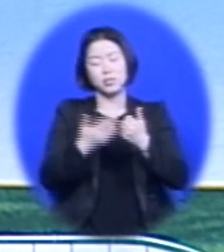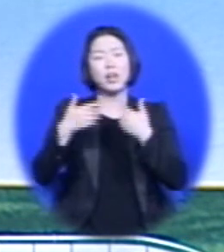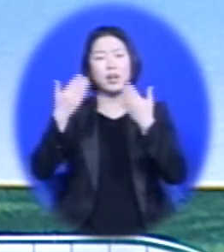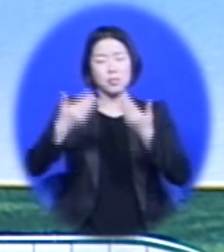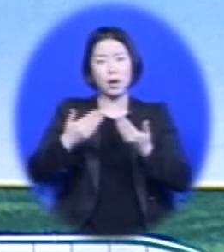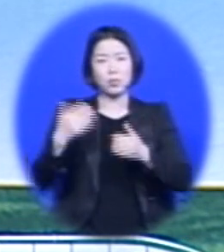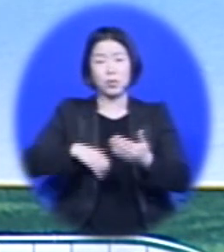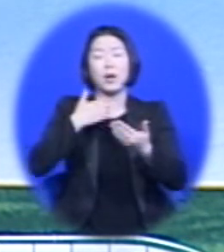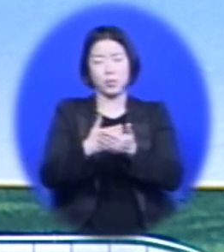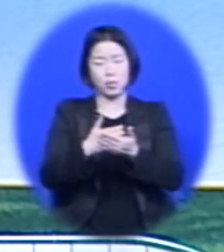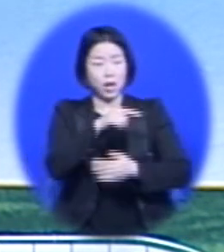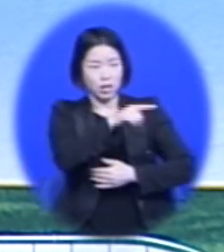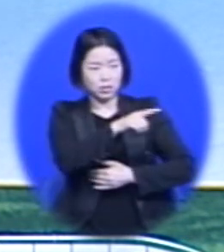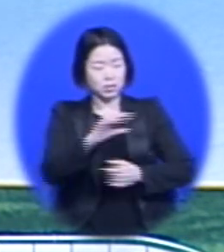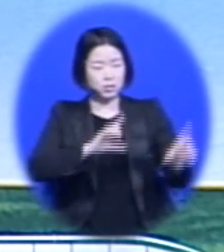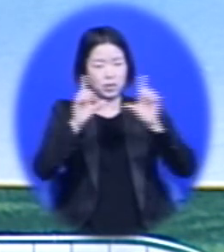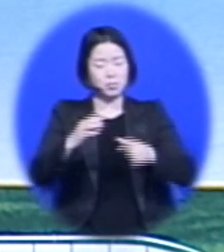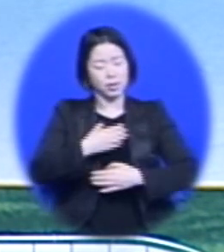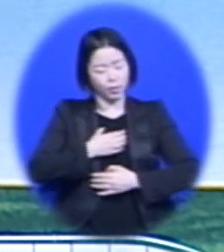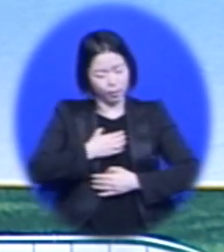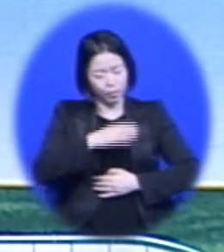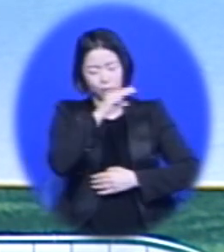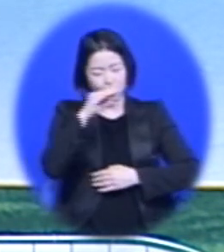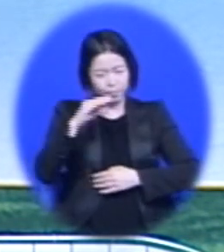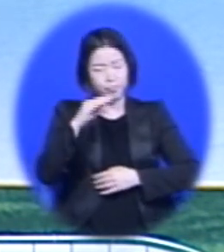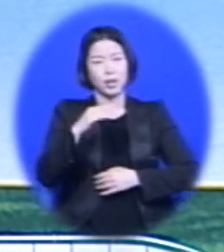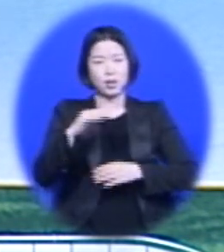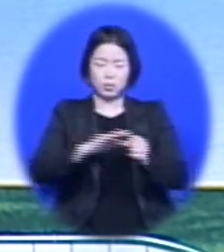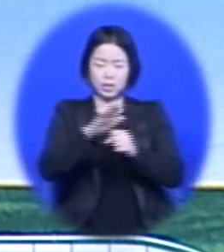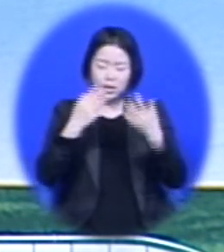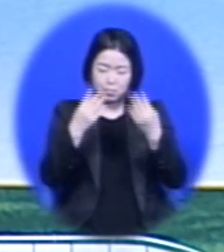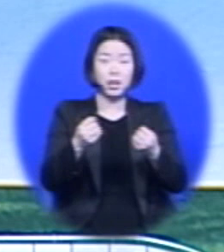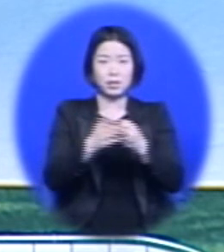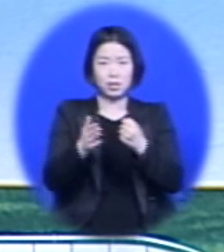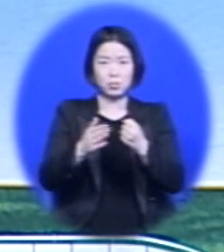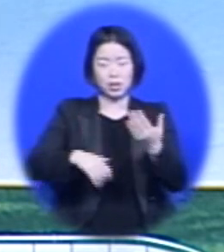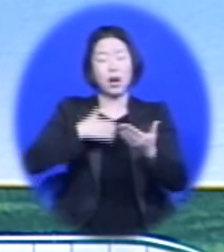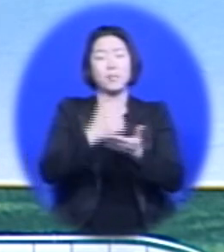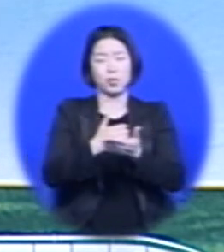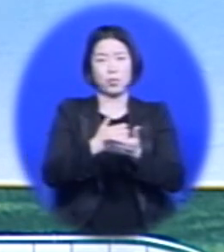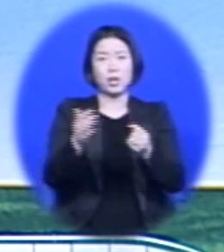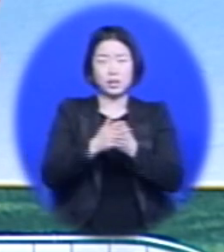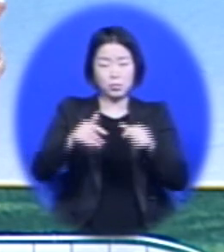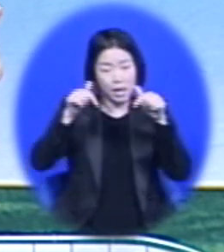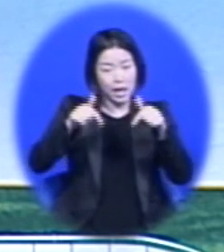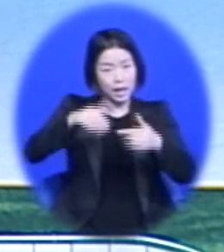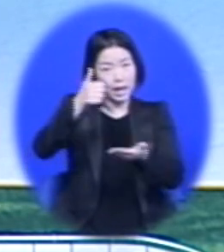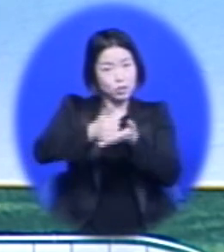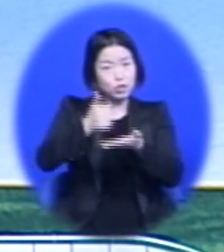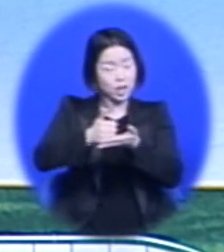얼마나 고결하고 경건하고 사랑이 많은지. 그래서 간수장이 이 존 버니언